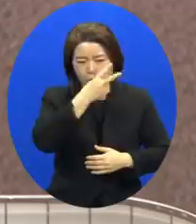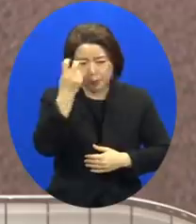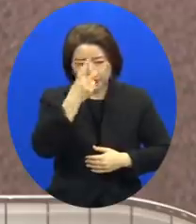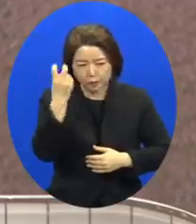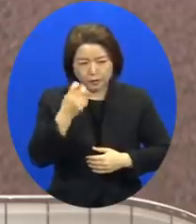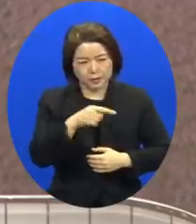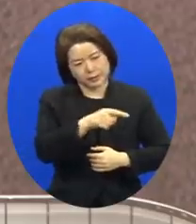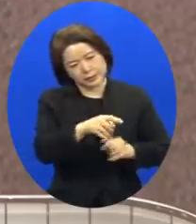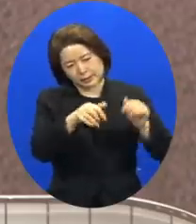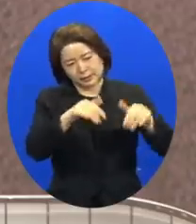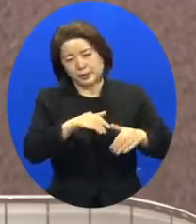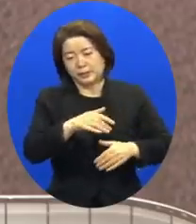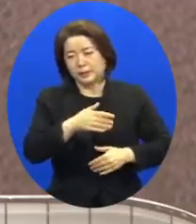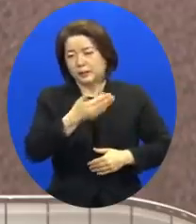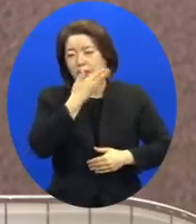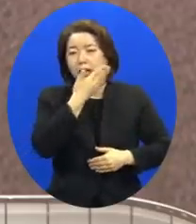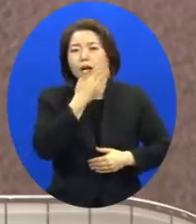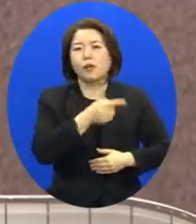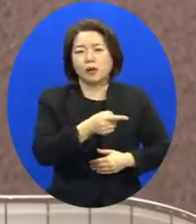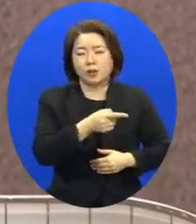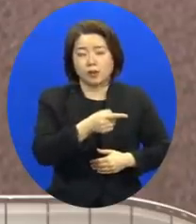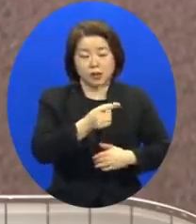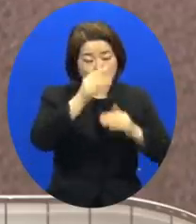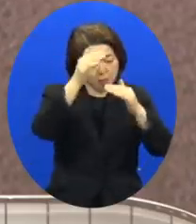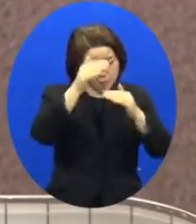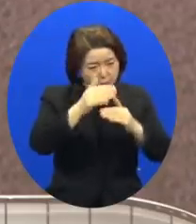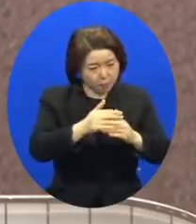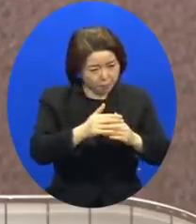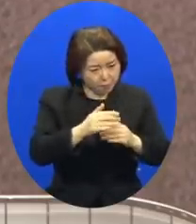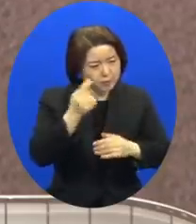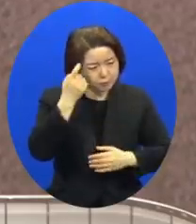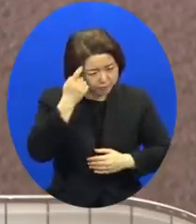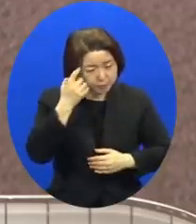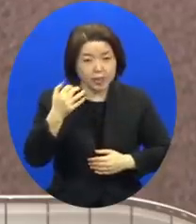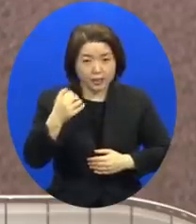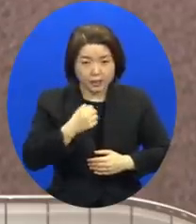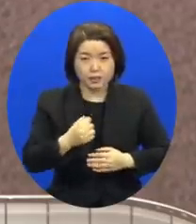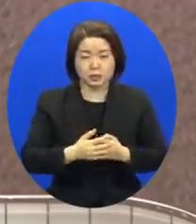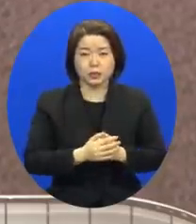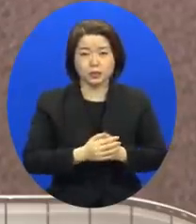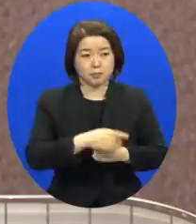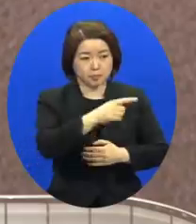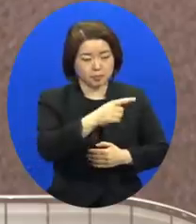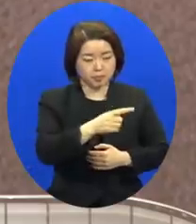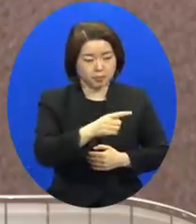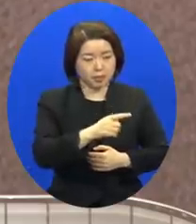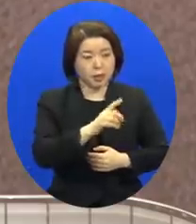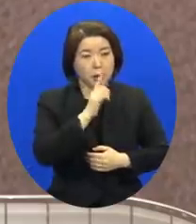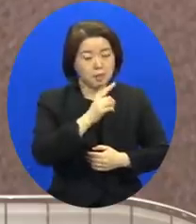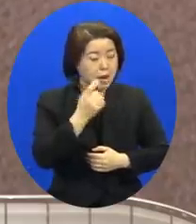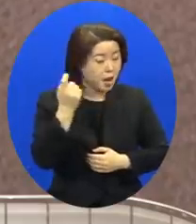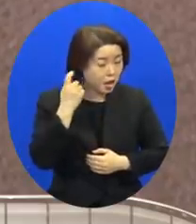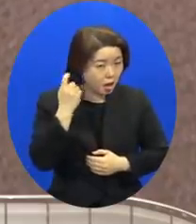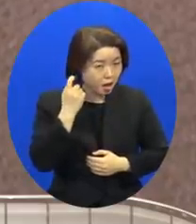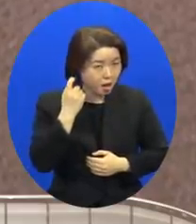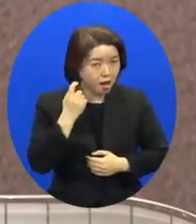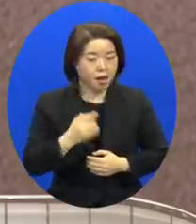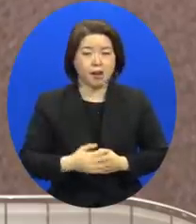같지가 않은 겁니다 그래서 무슨 사연이 있는 모양이다 싶어서 이 일을 가만히 들어봤더니